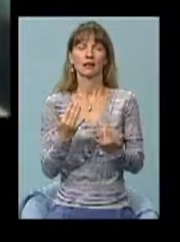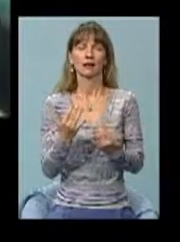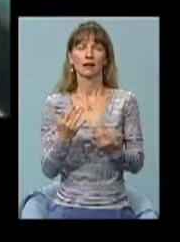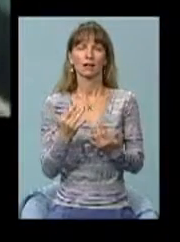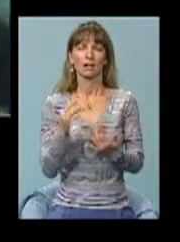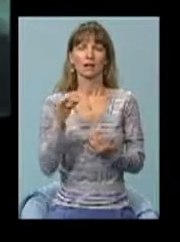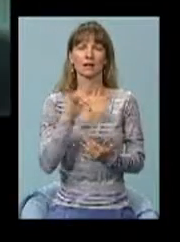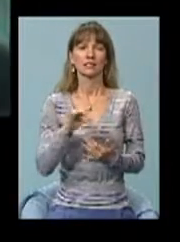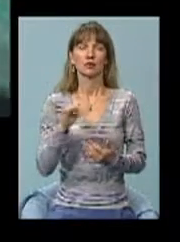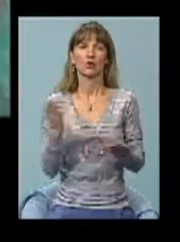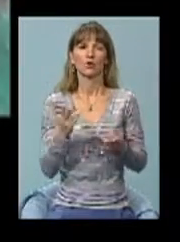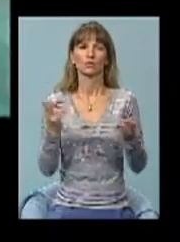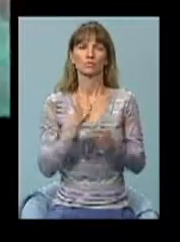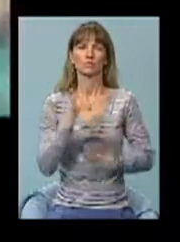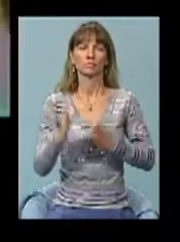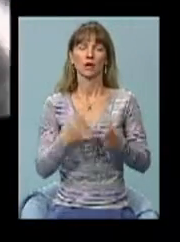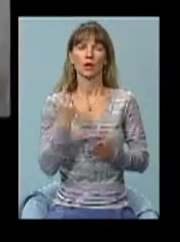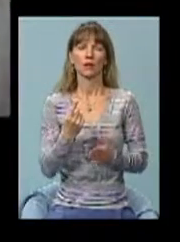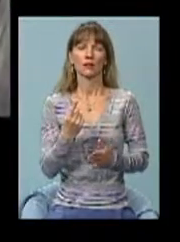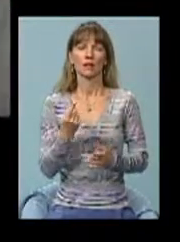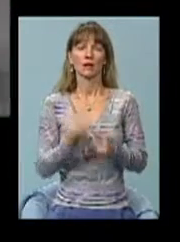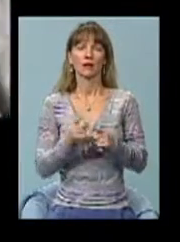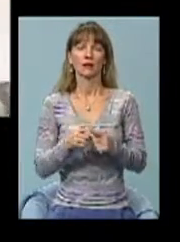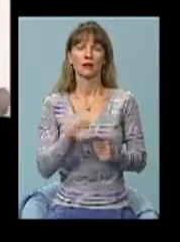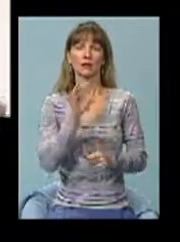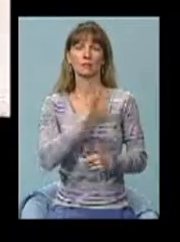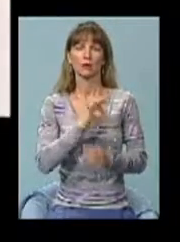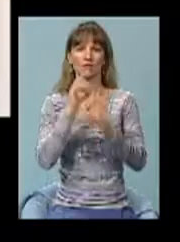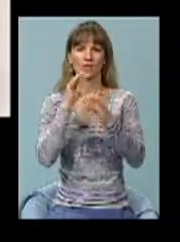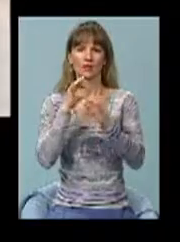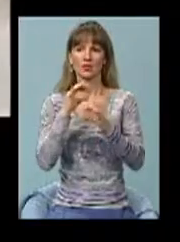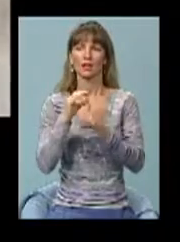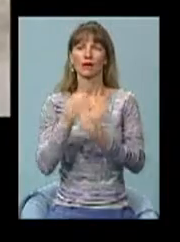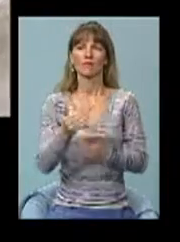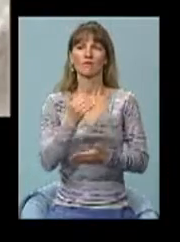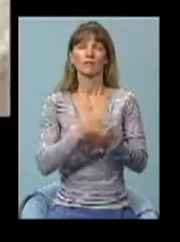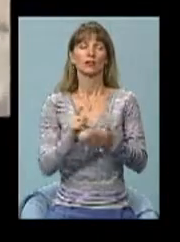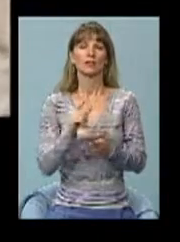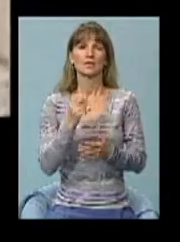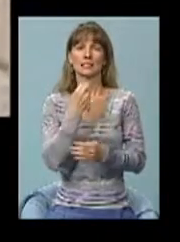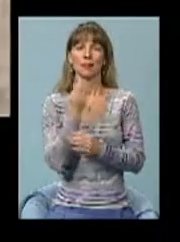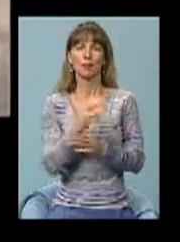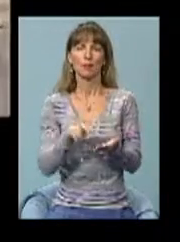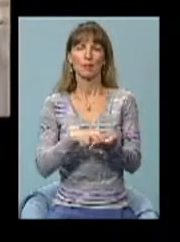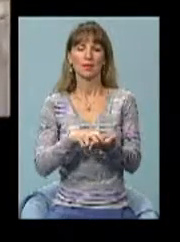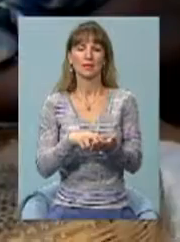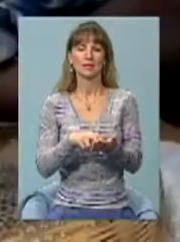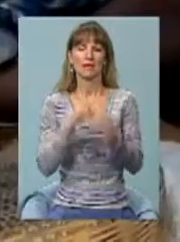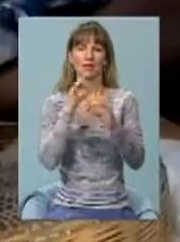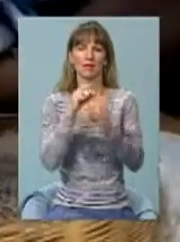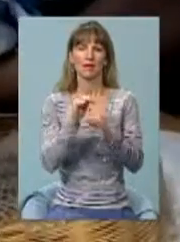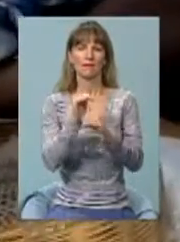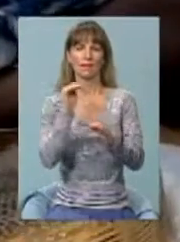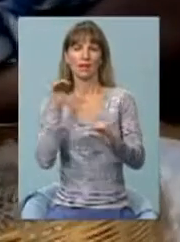змій. Одна з них – це дресирування з використанням ударів флейтою, в результаті чого змія боїться флейти і відхиляється від неї,